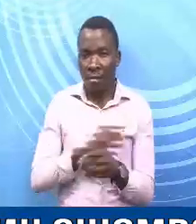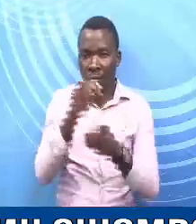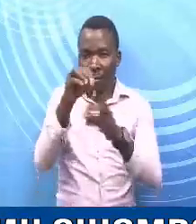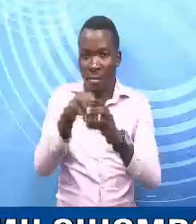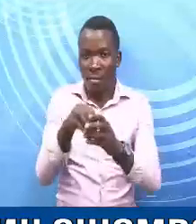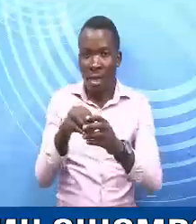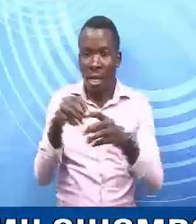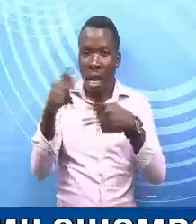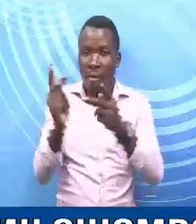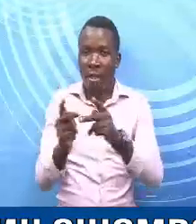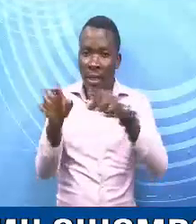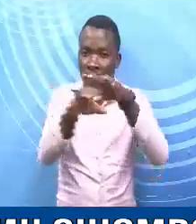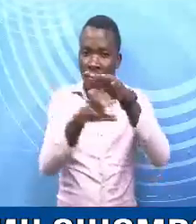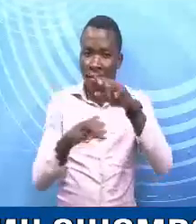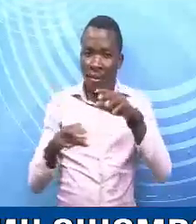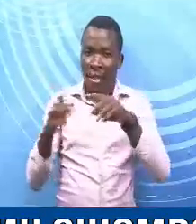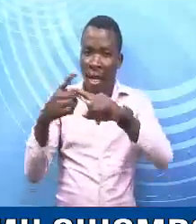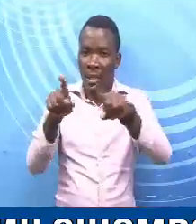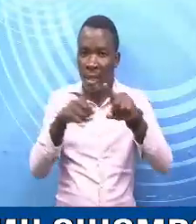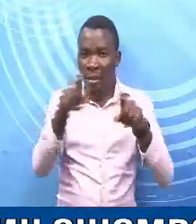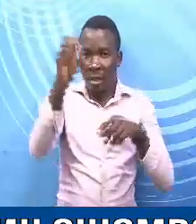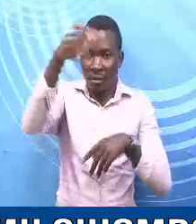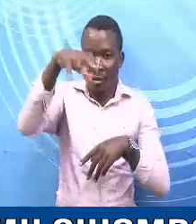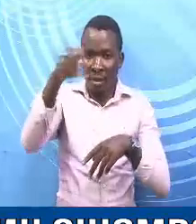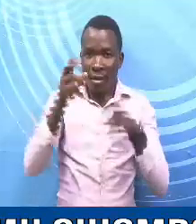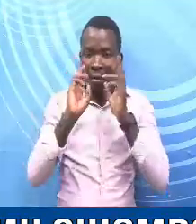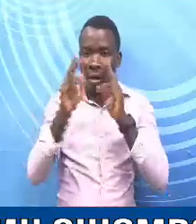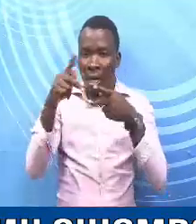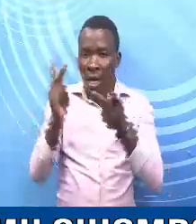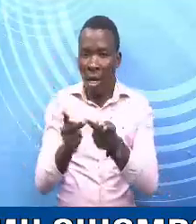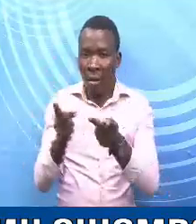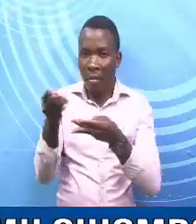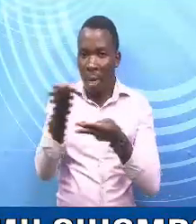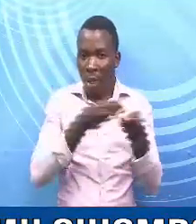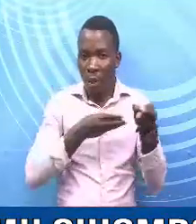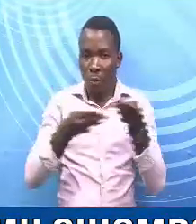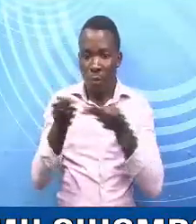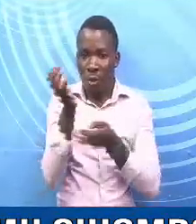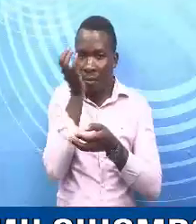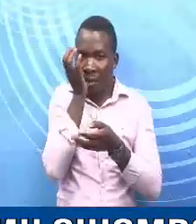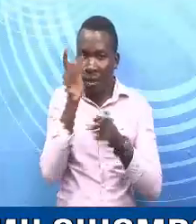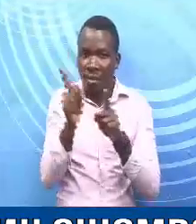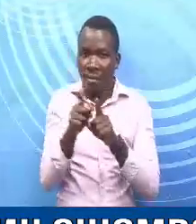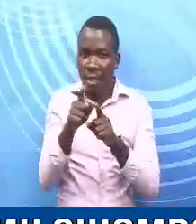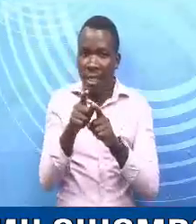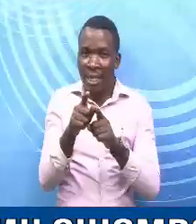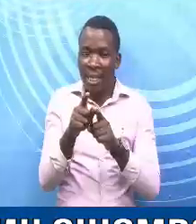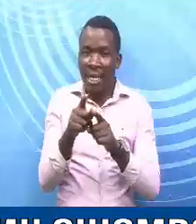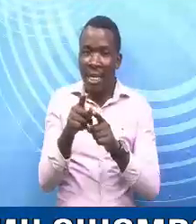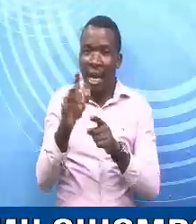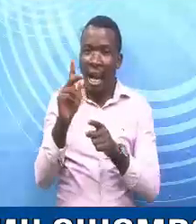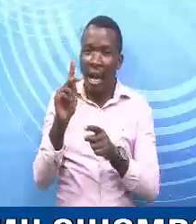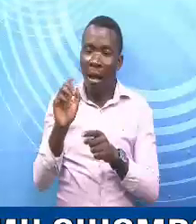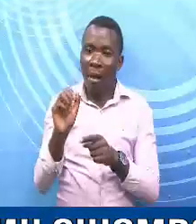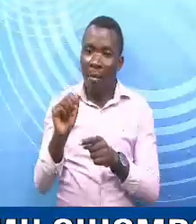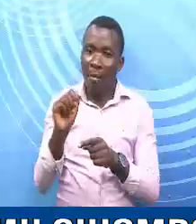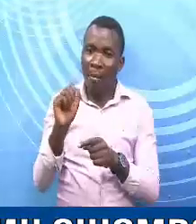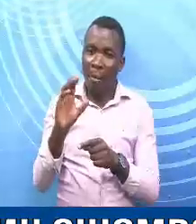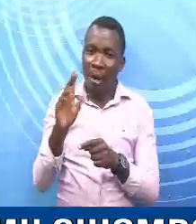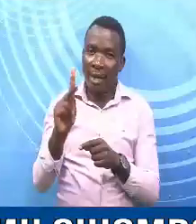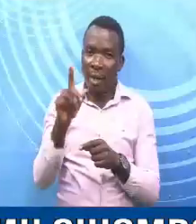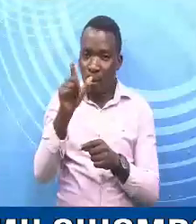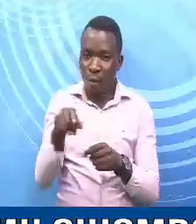bice bitandukanye by'umujyi wa Kigali usanga hari amabotike acuruza ibishyimbo bizwi nka mitiyu ndetse na pake kuhawe amazi y'ibi bishyimbo bitetse ariyo mama iminwa gusa bamwe bakavuga